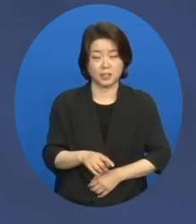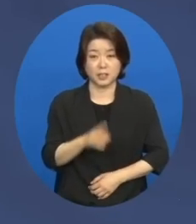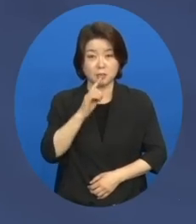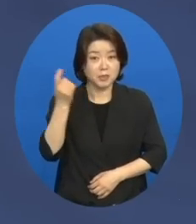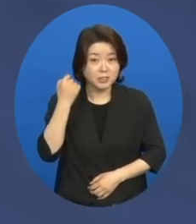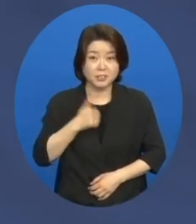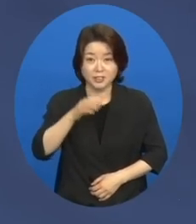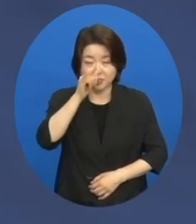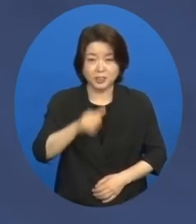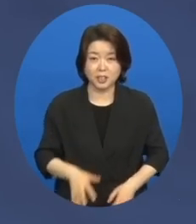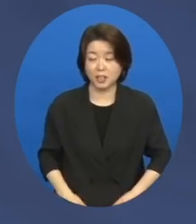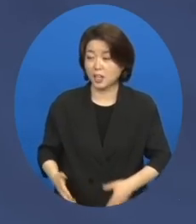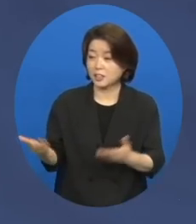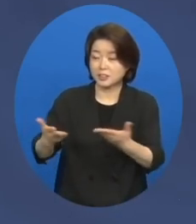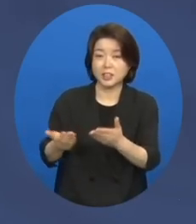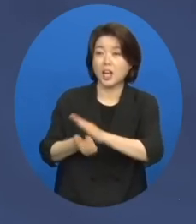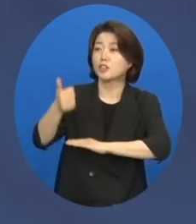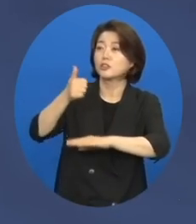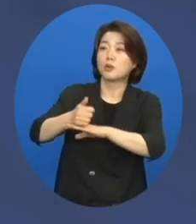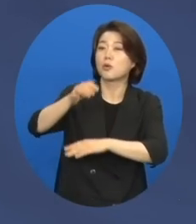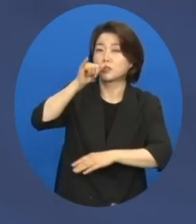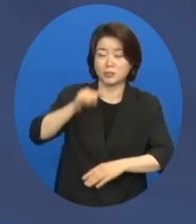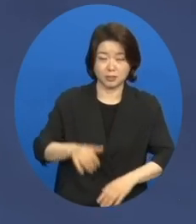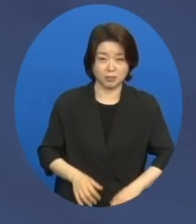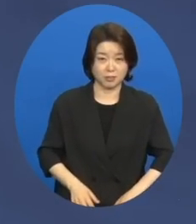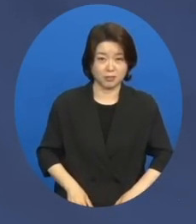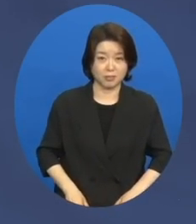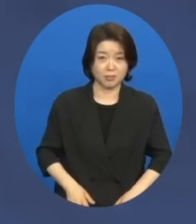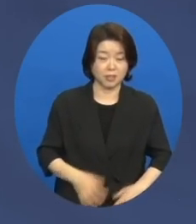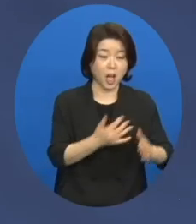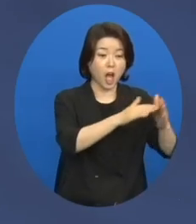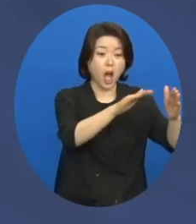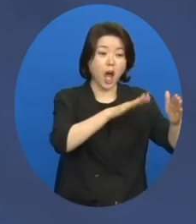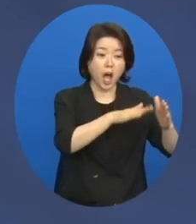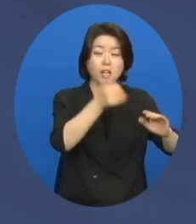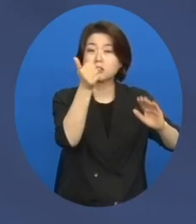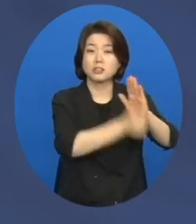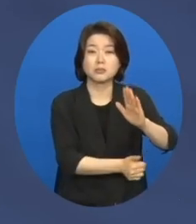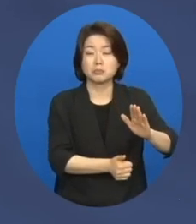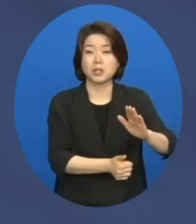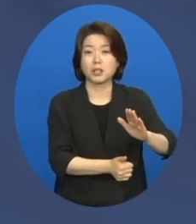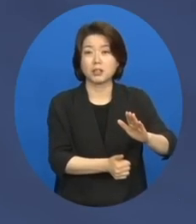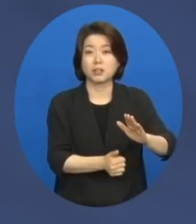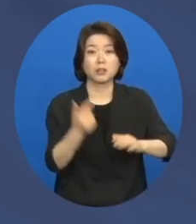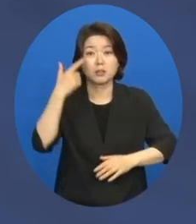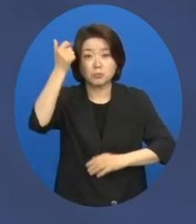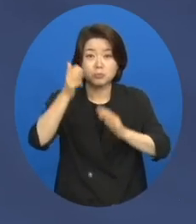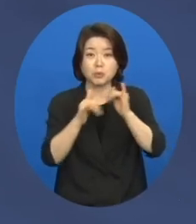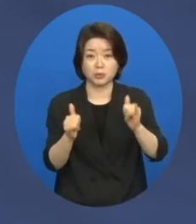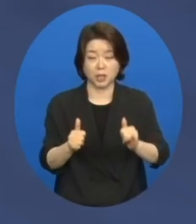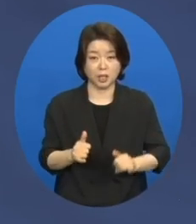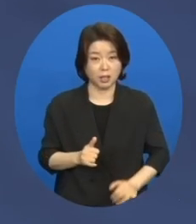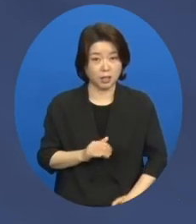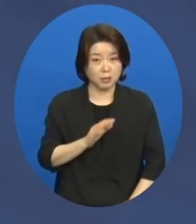들어보셨나요? 사역에는 성공했는데 가정에는 실패한 사역자.